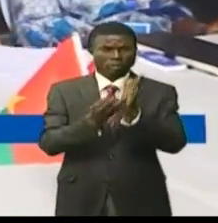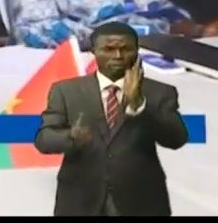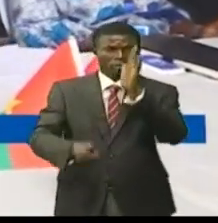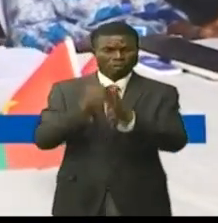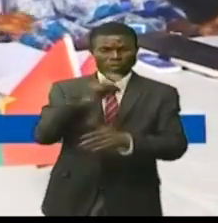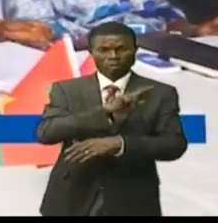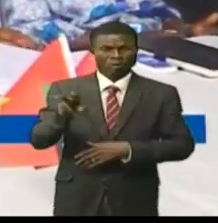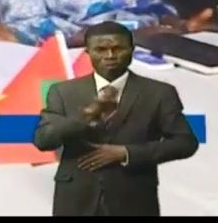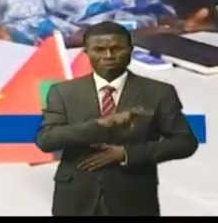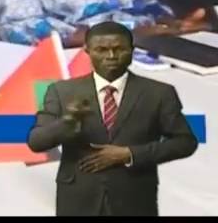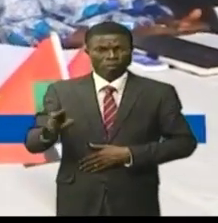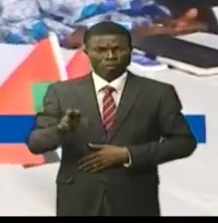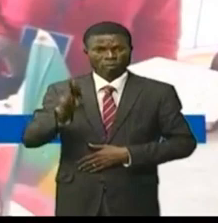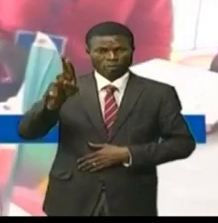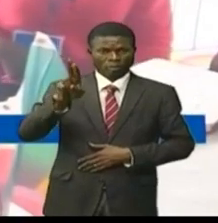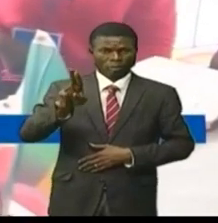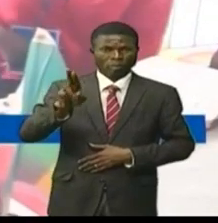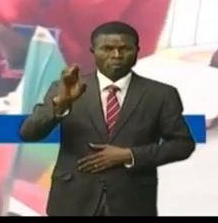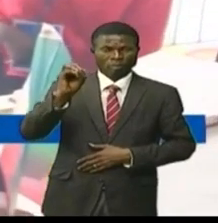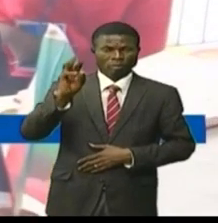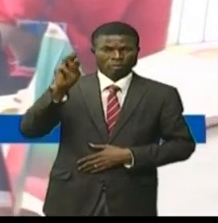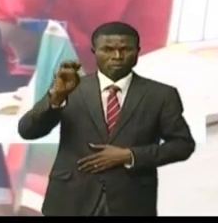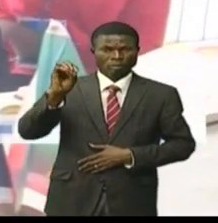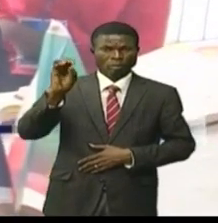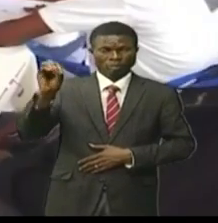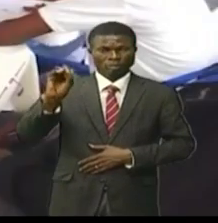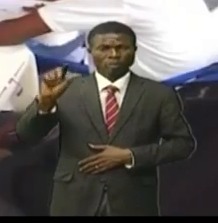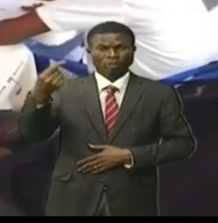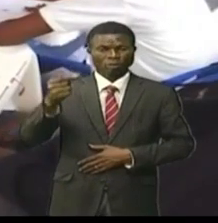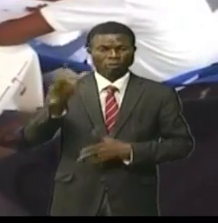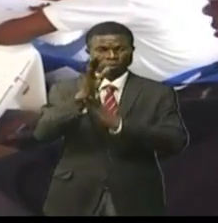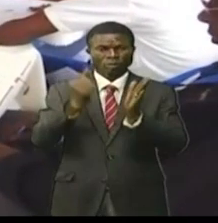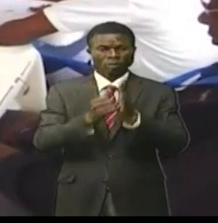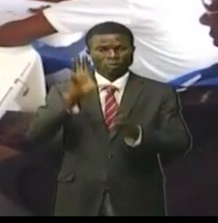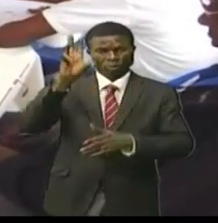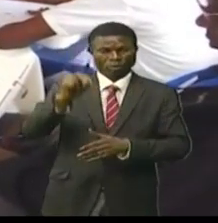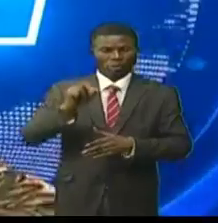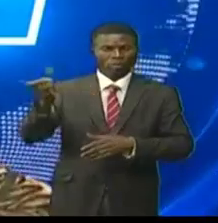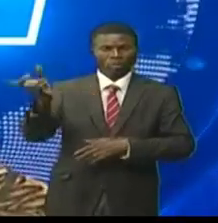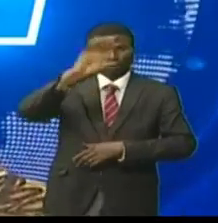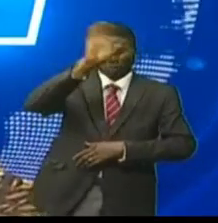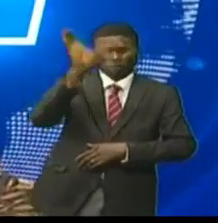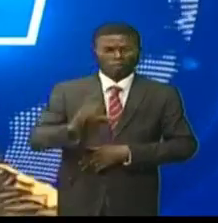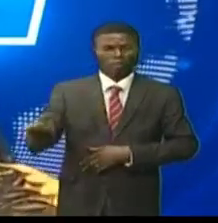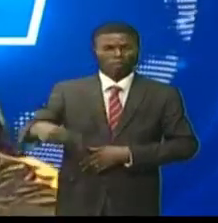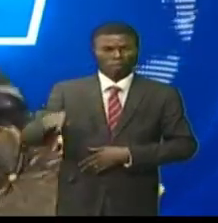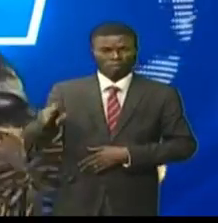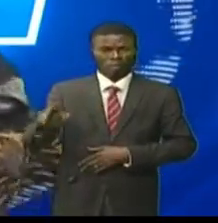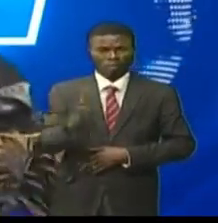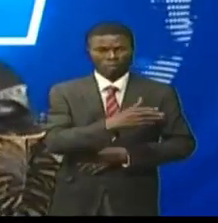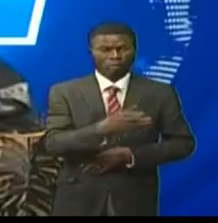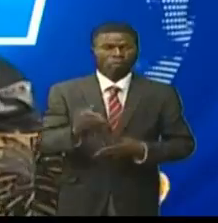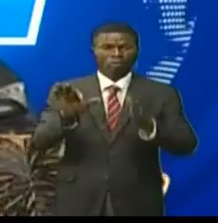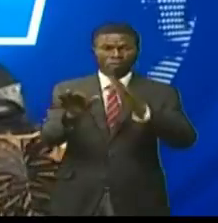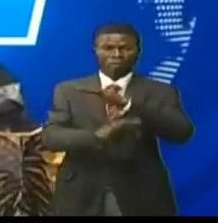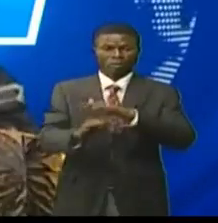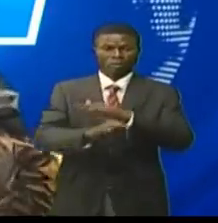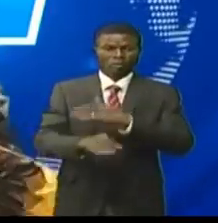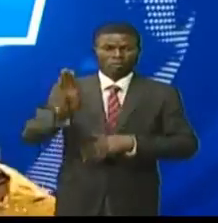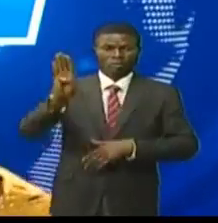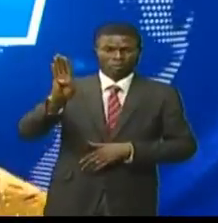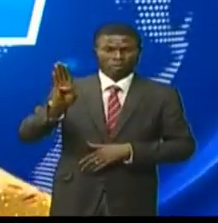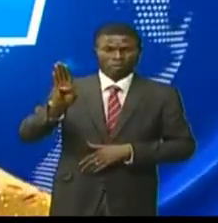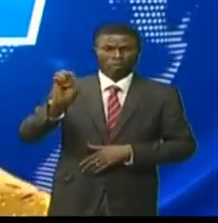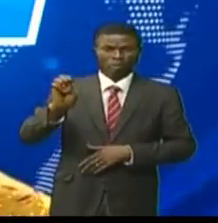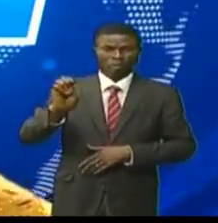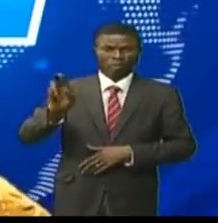2022 à Roméo Golf à 16h30 dans la commune de la Gombe. La fondation Bertin